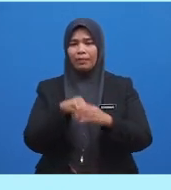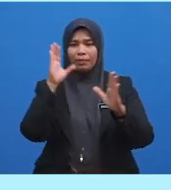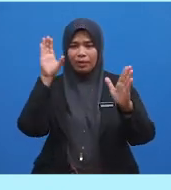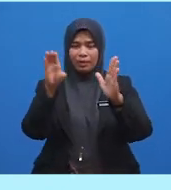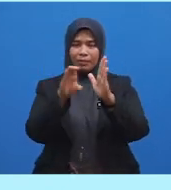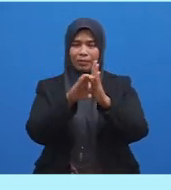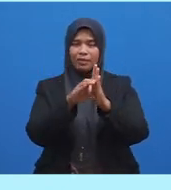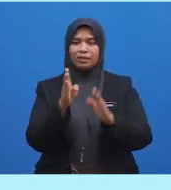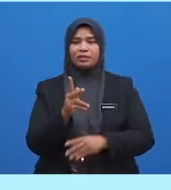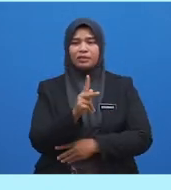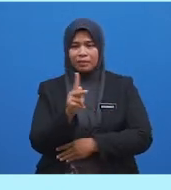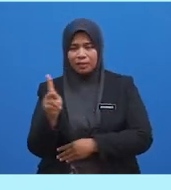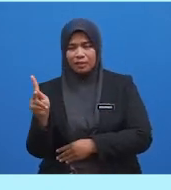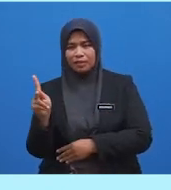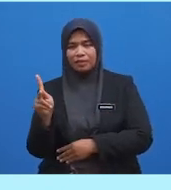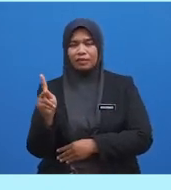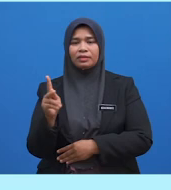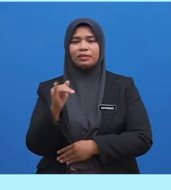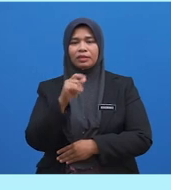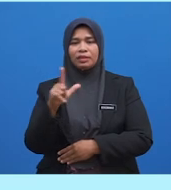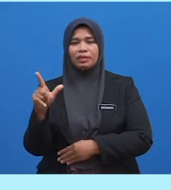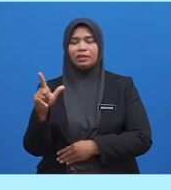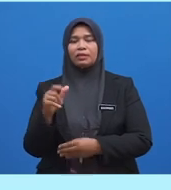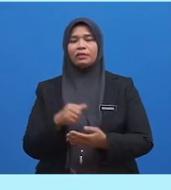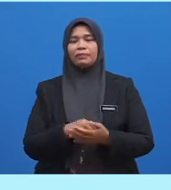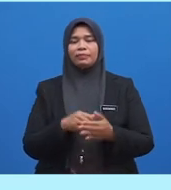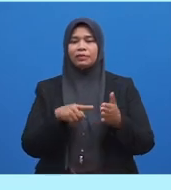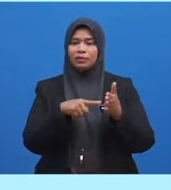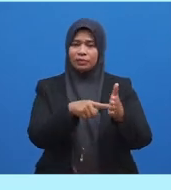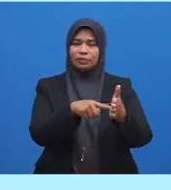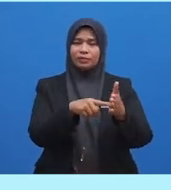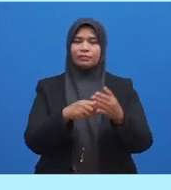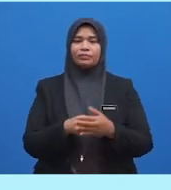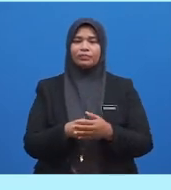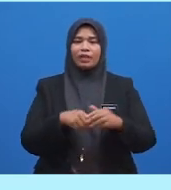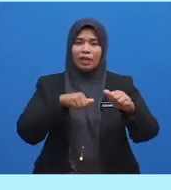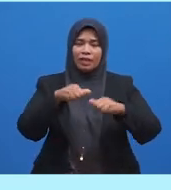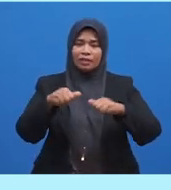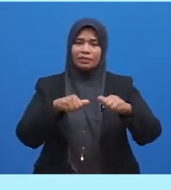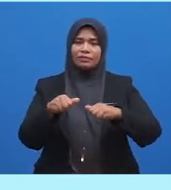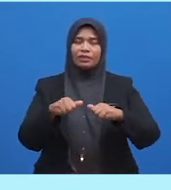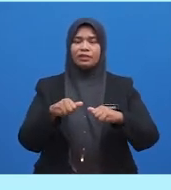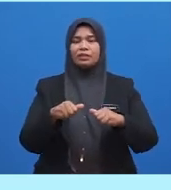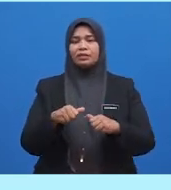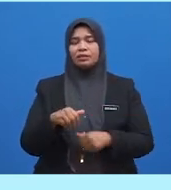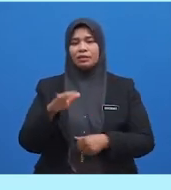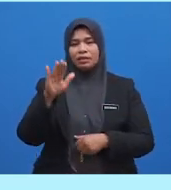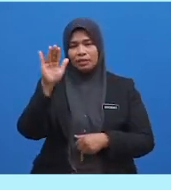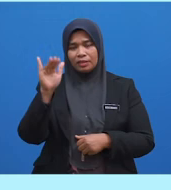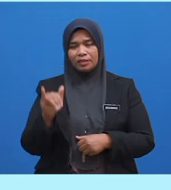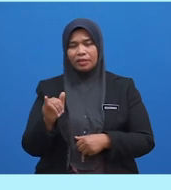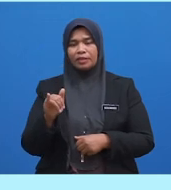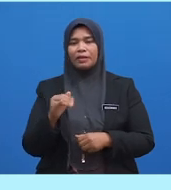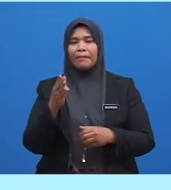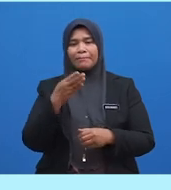Kampar di sebelah kanan pula menunjukkan activity Activity